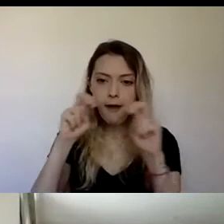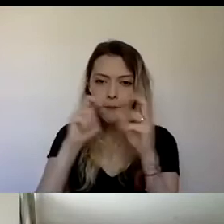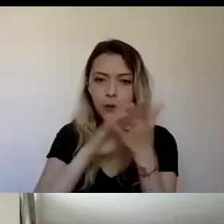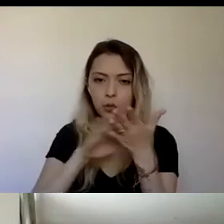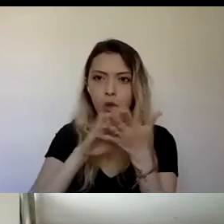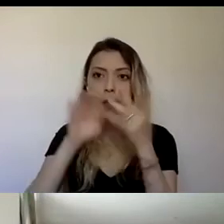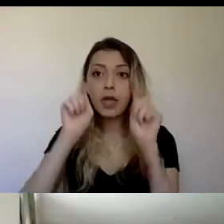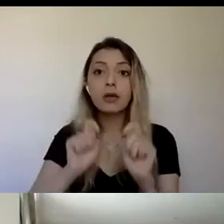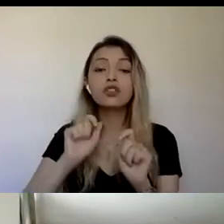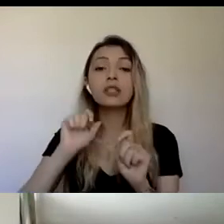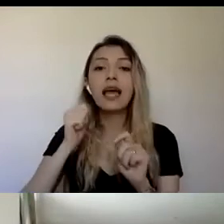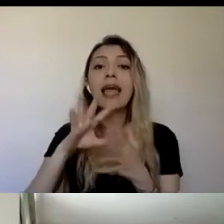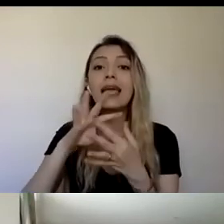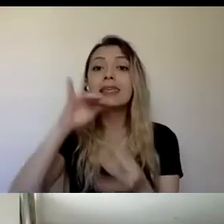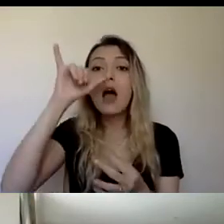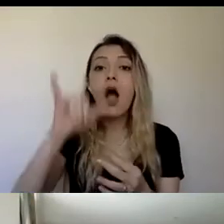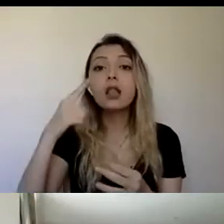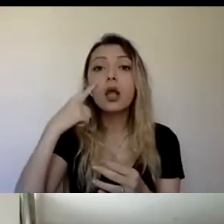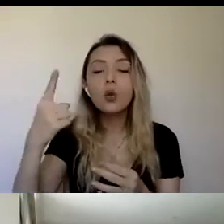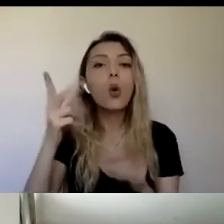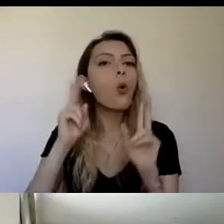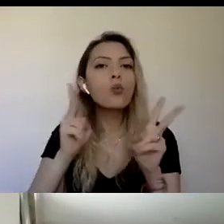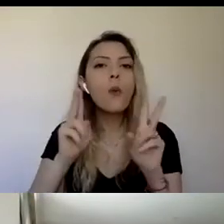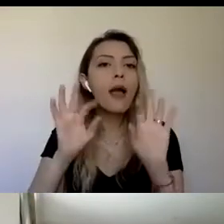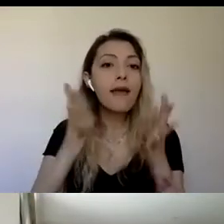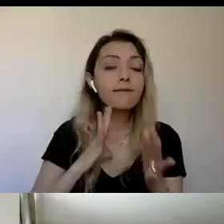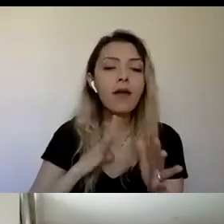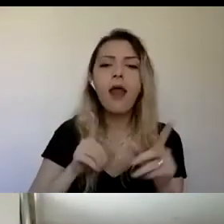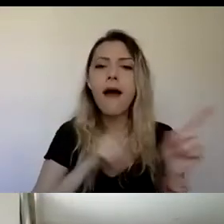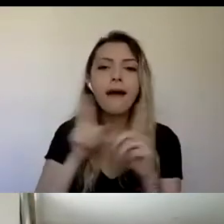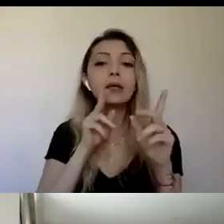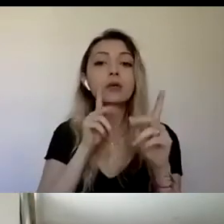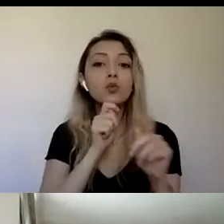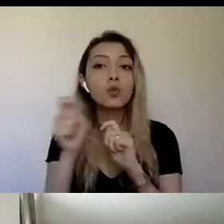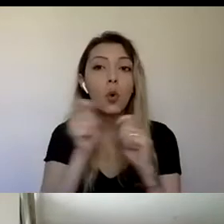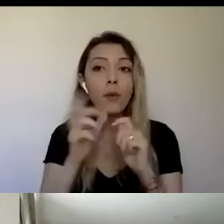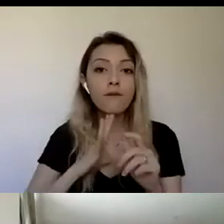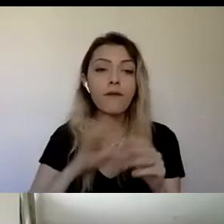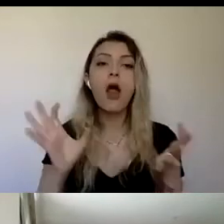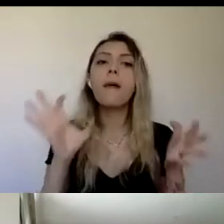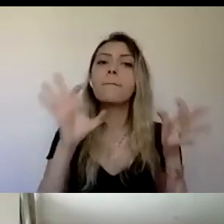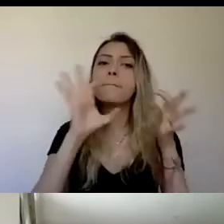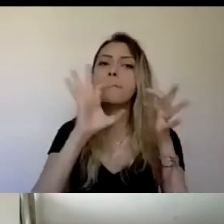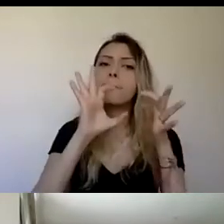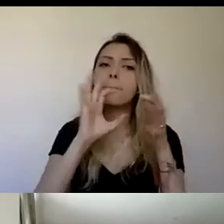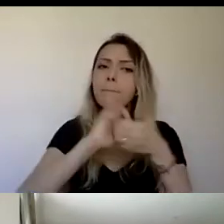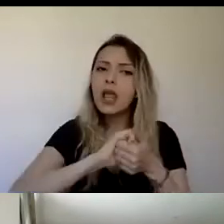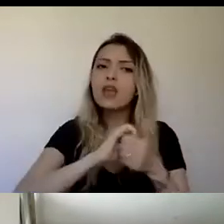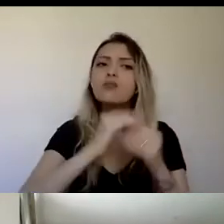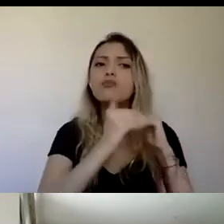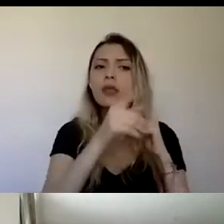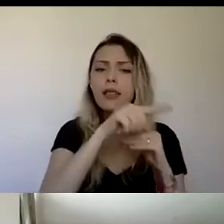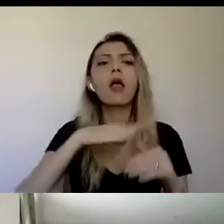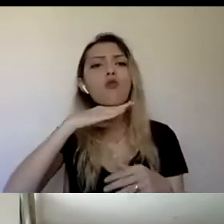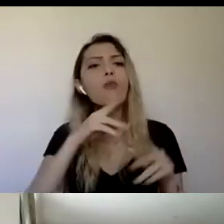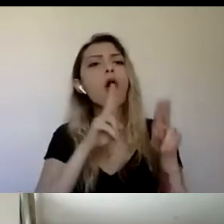standartlarına bakarsınız. Hangi sözleşmeler var? Birleşmiş Milletler'in, Avrupa Konseyi'nin ne bileyim, hangi uluslararası